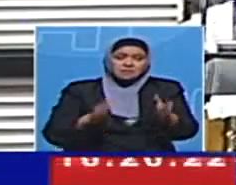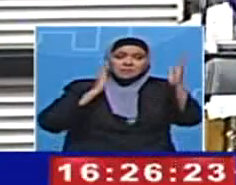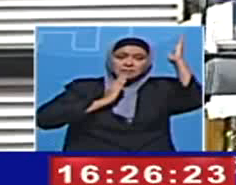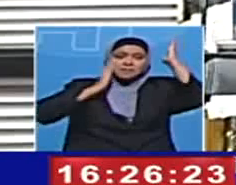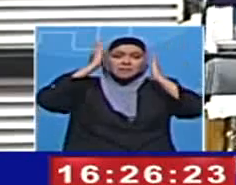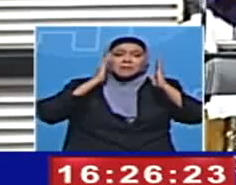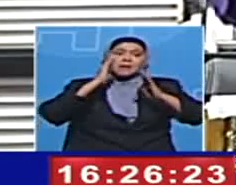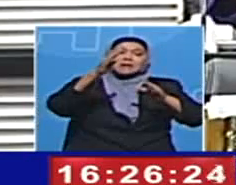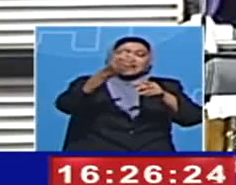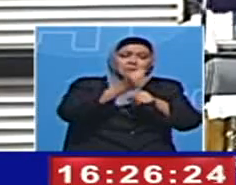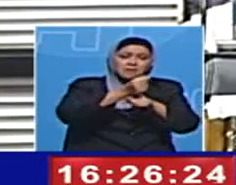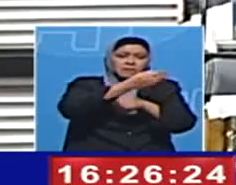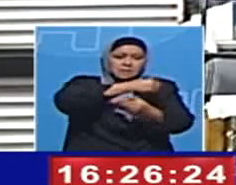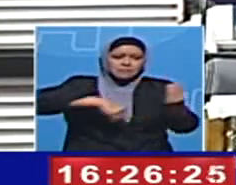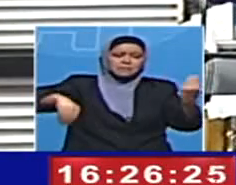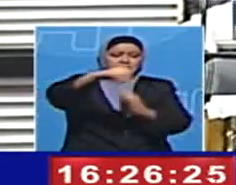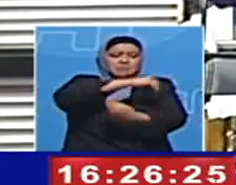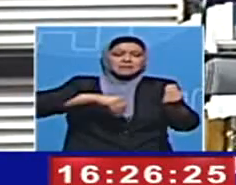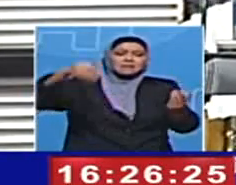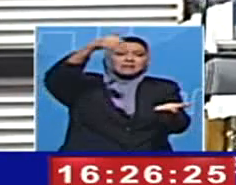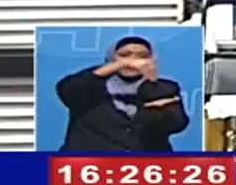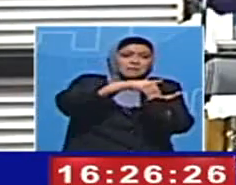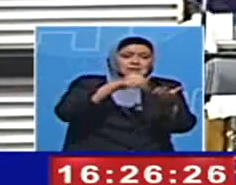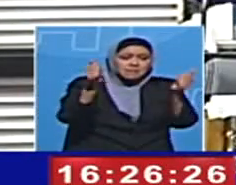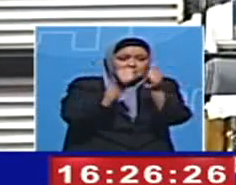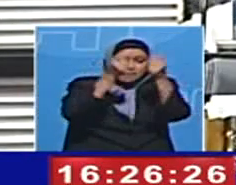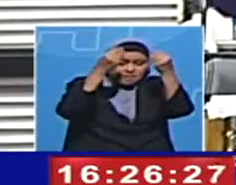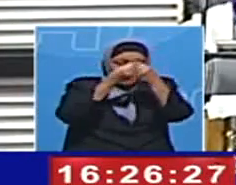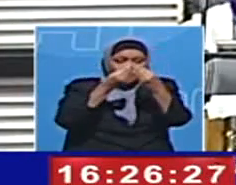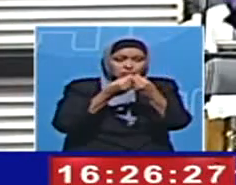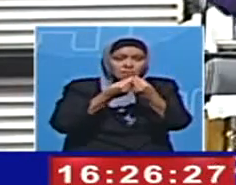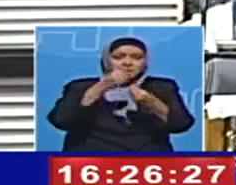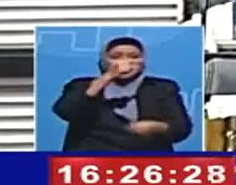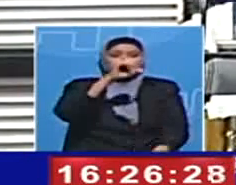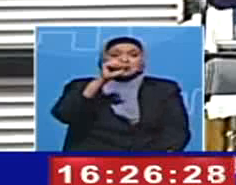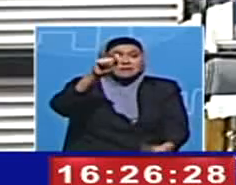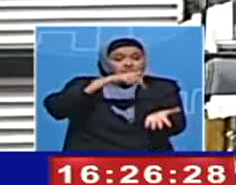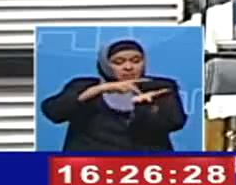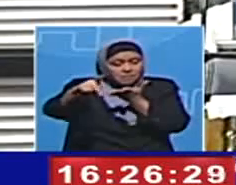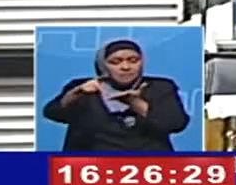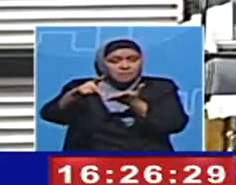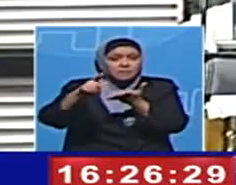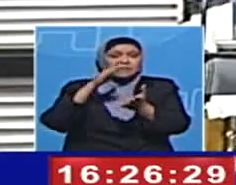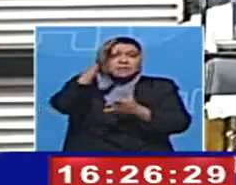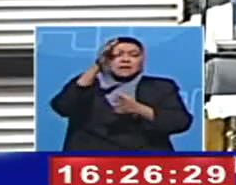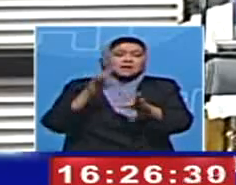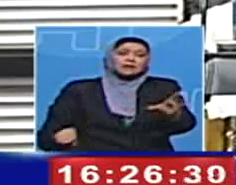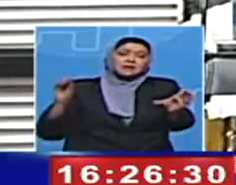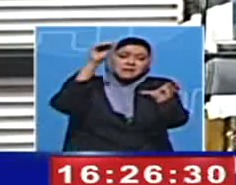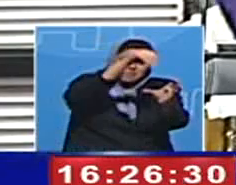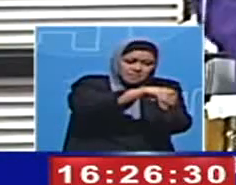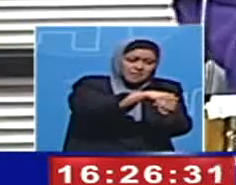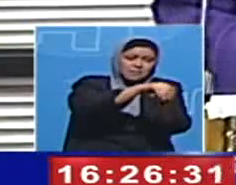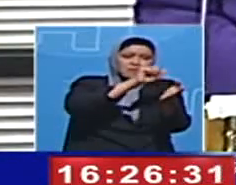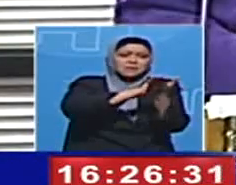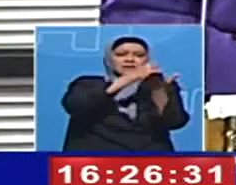kembali reit bersamaan dengan amun GST yang dibayar yang akan dikreditkan terus ke dalam